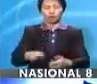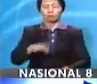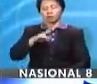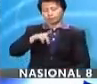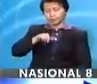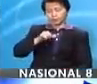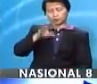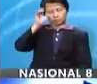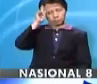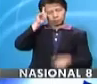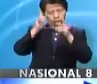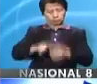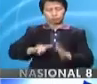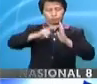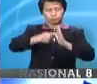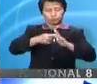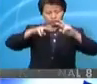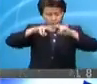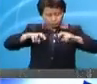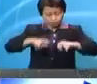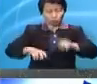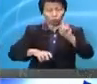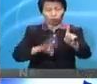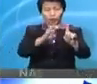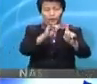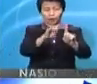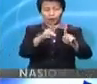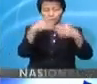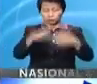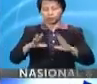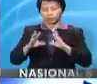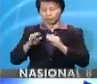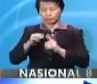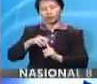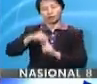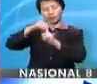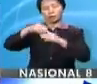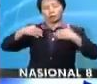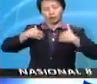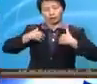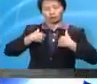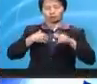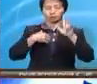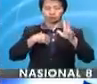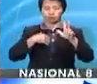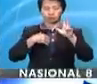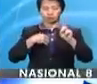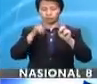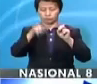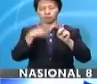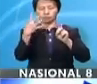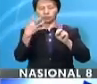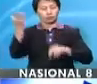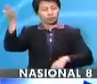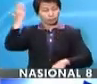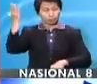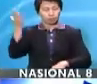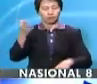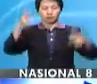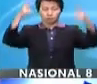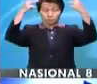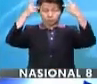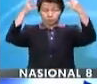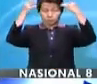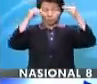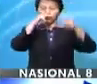mengambil keputusan memulakan siasatan terhadap 1MDB selepas mesyuarat khas yang diadakan pada 30 April lepas. Perdana Menteri